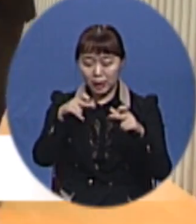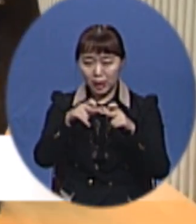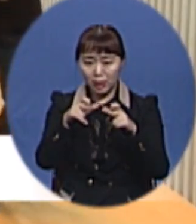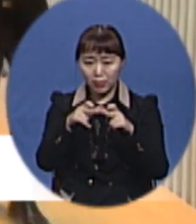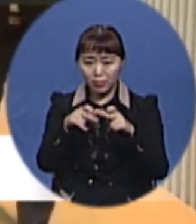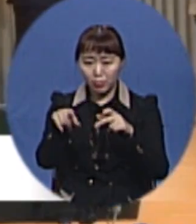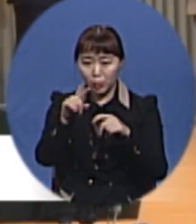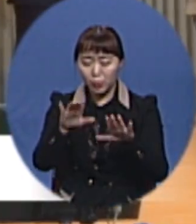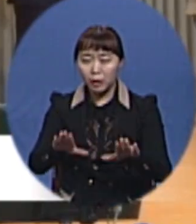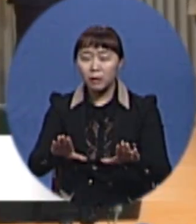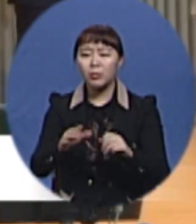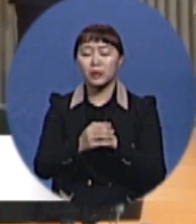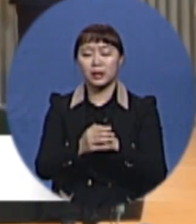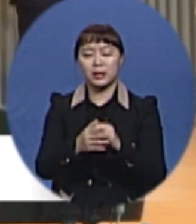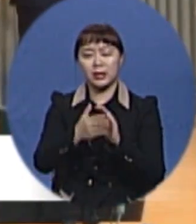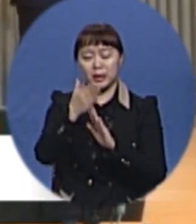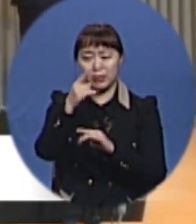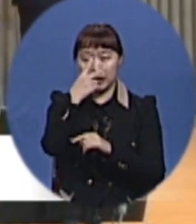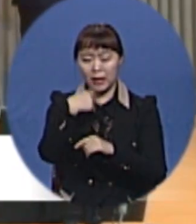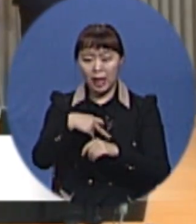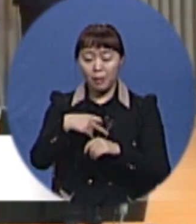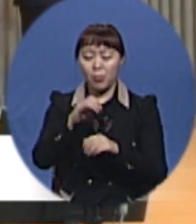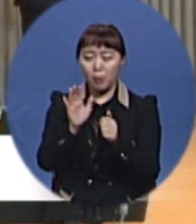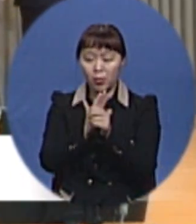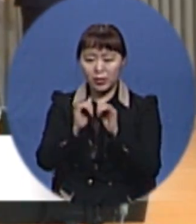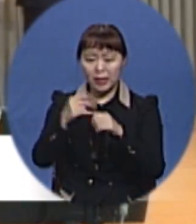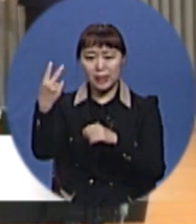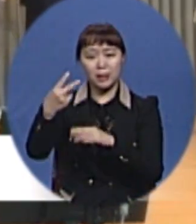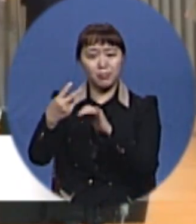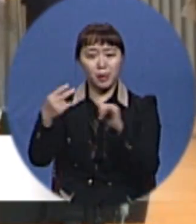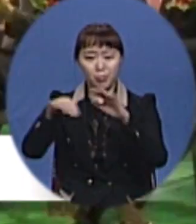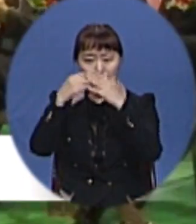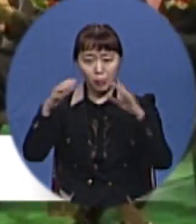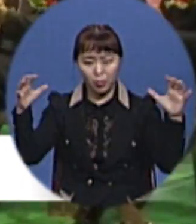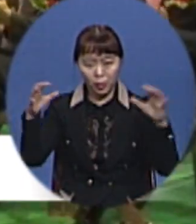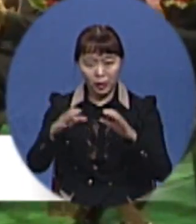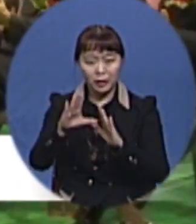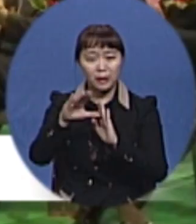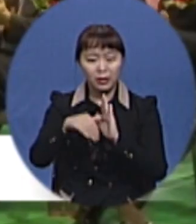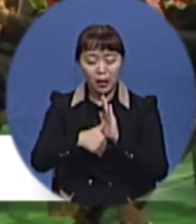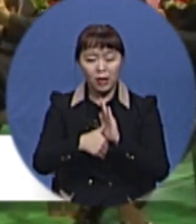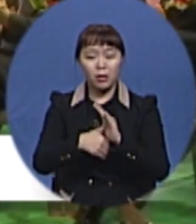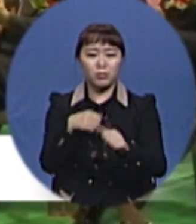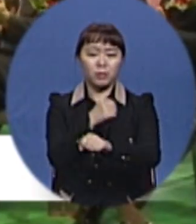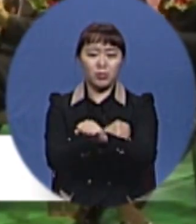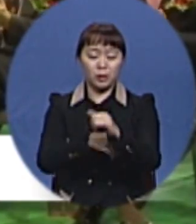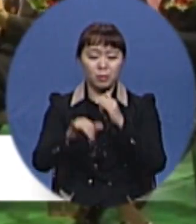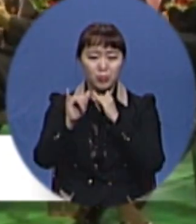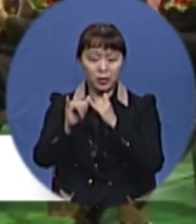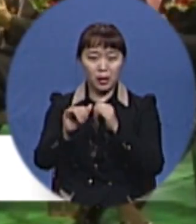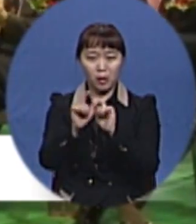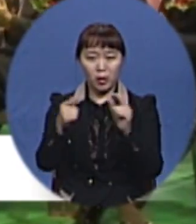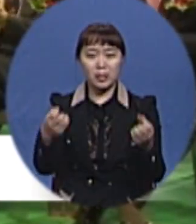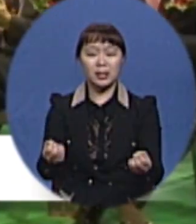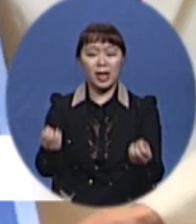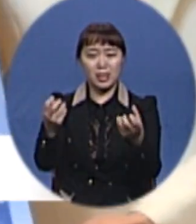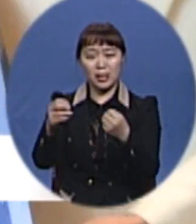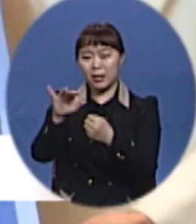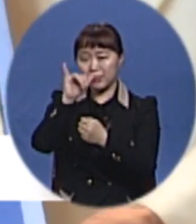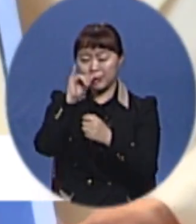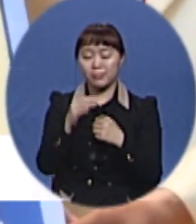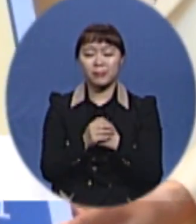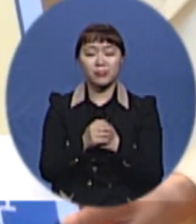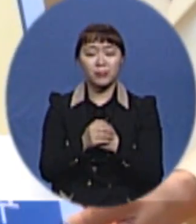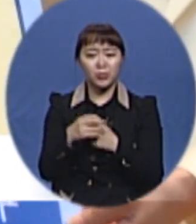경북시각장애인복지대회에서는 경상북도 각 시군 시각장애인과 보호자 등 약 2천여 명이 모인 가운데 유공자 표창과 다채로운 행사가